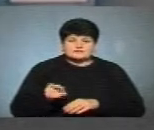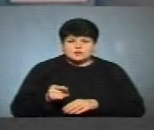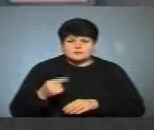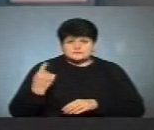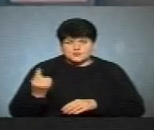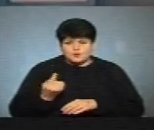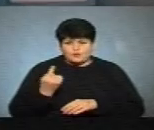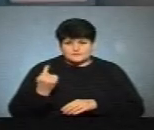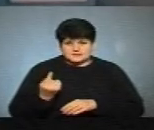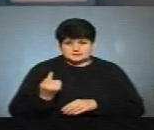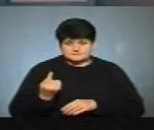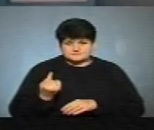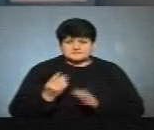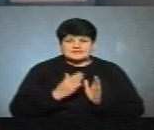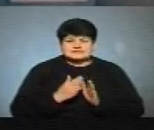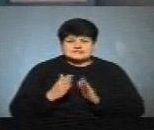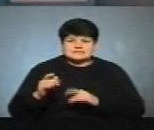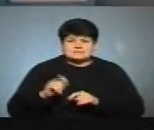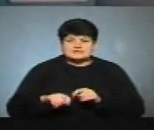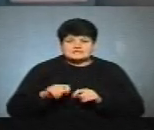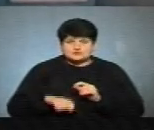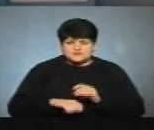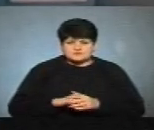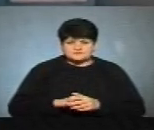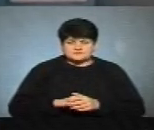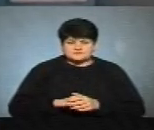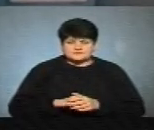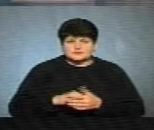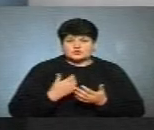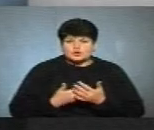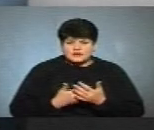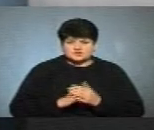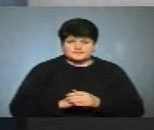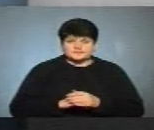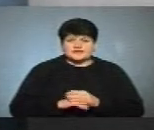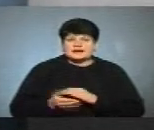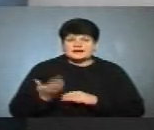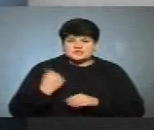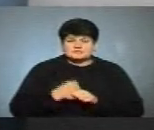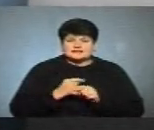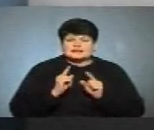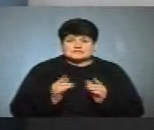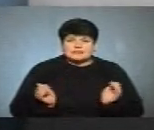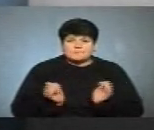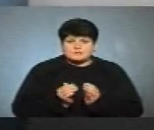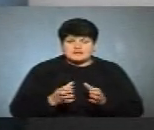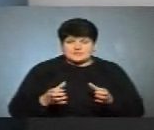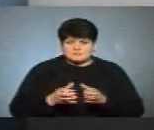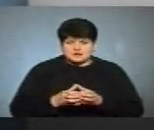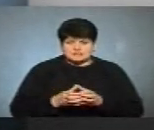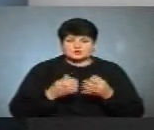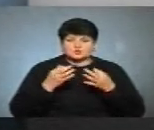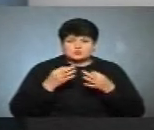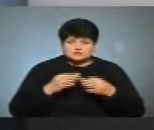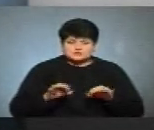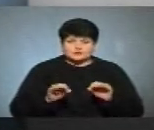області система тестувань. До речі, раніше працювали тільки мобільні бригади.